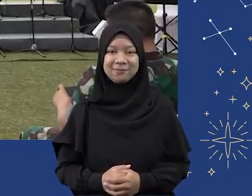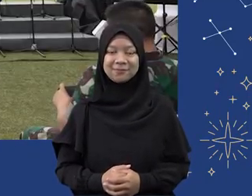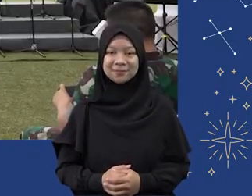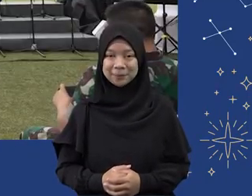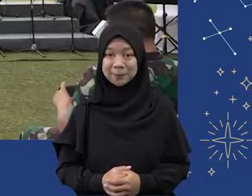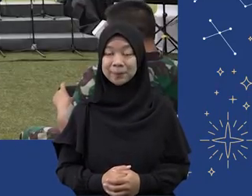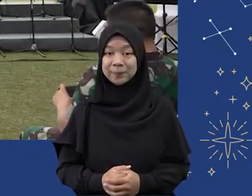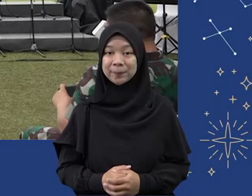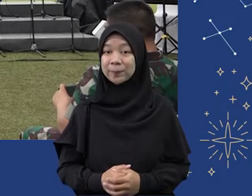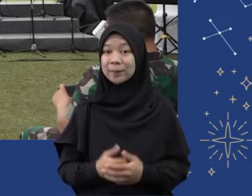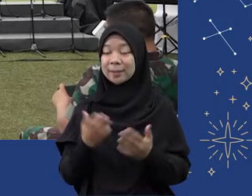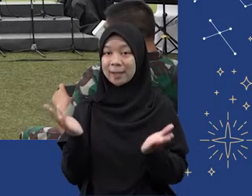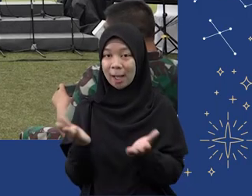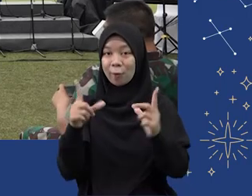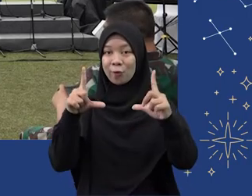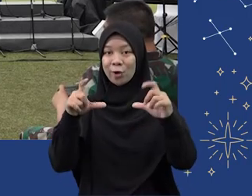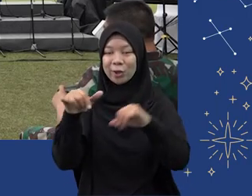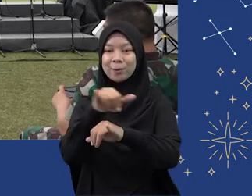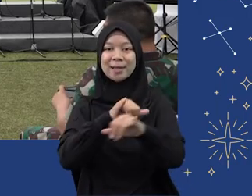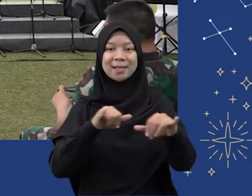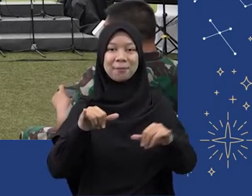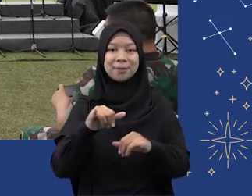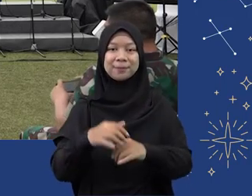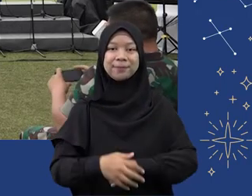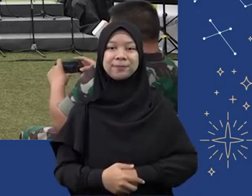kami silahkan untuk berfoto bersama